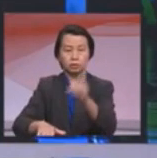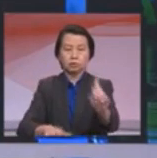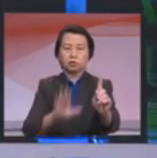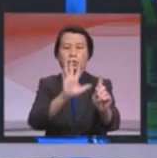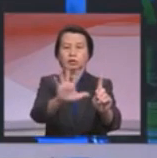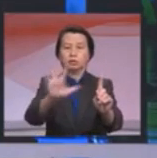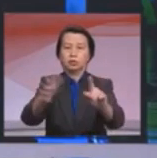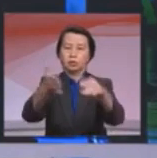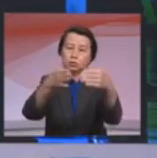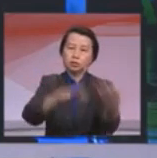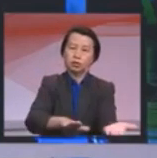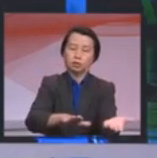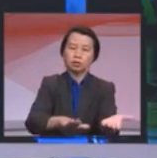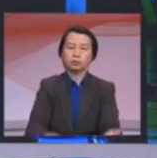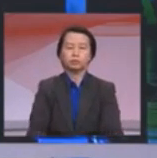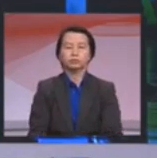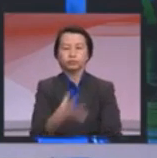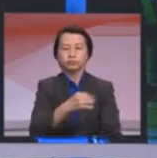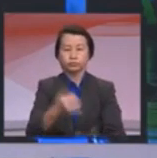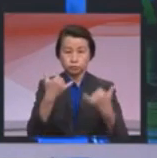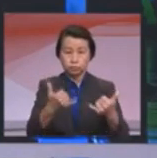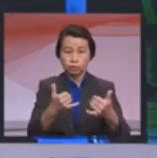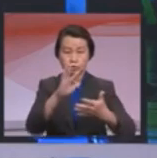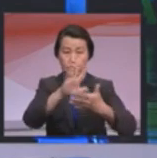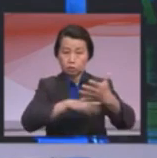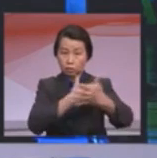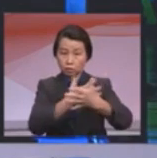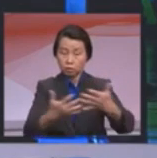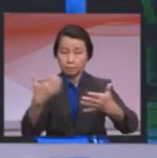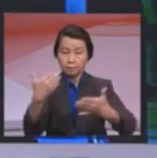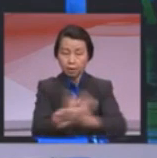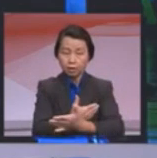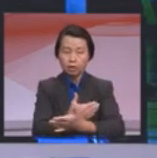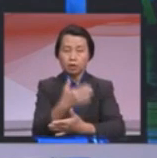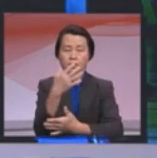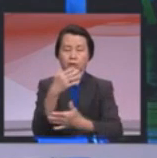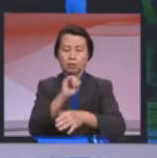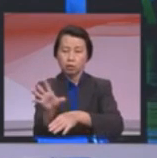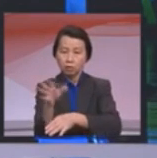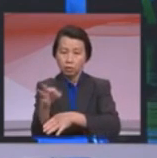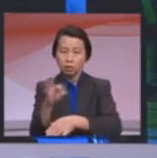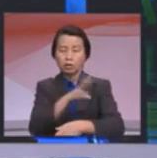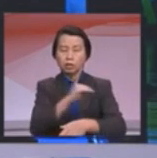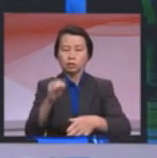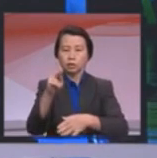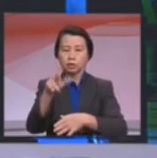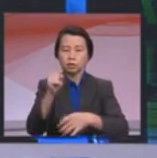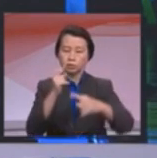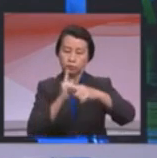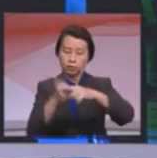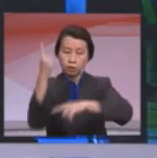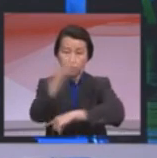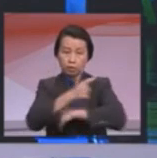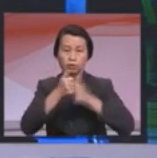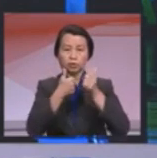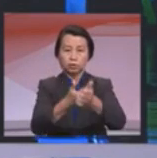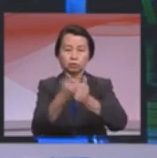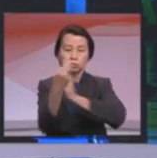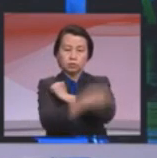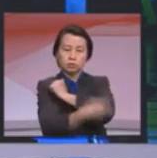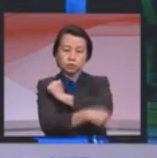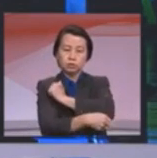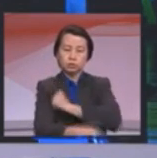155 kematian direkodkan. Berikut data situasi terkini COVID-19 diikuti kes positif harian mengikut negeri.